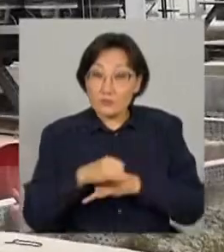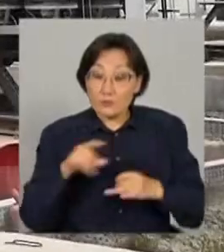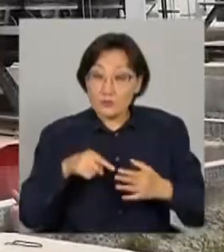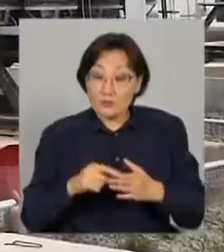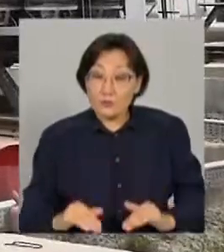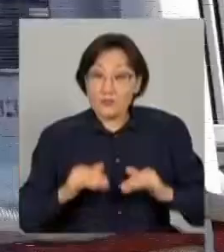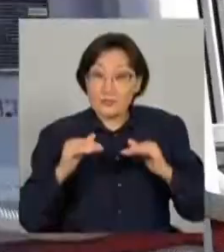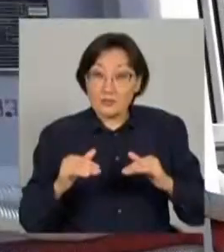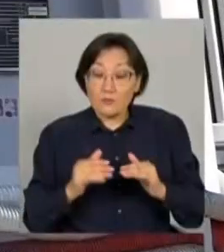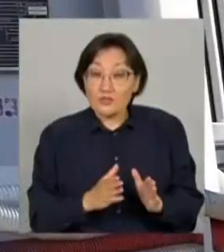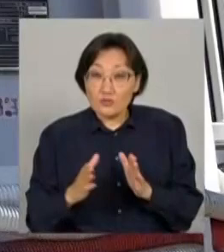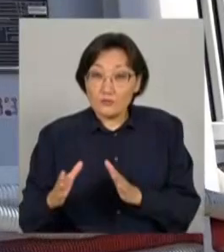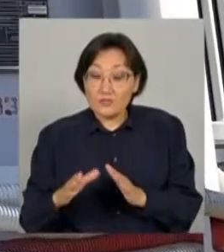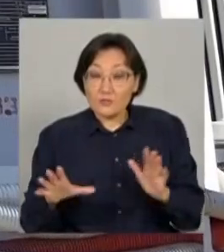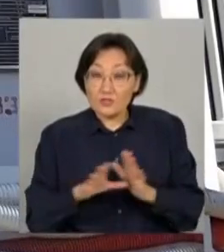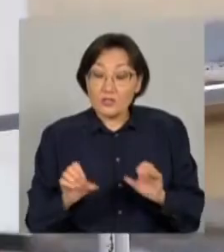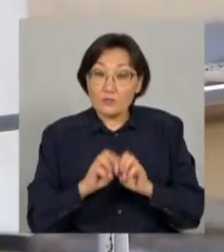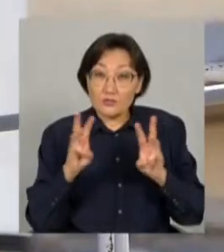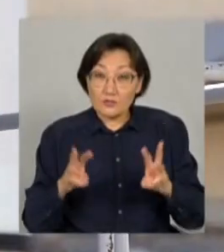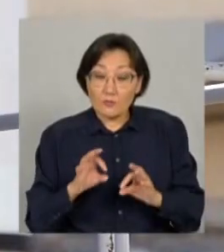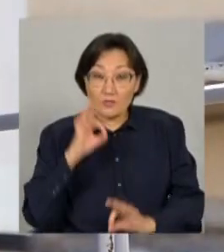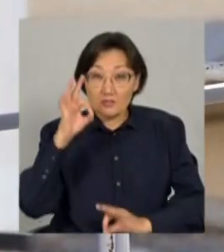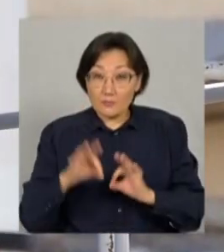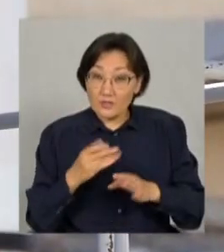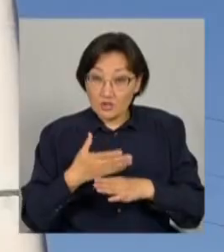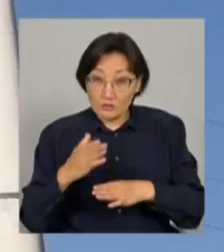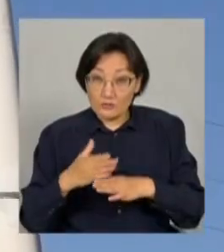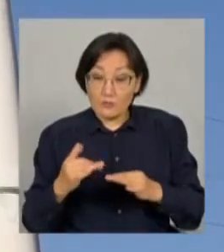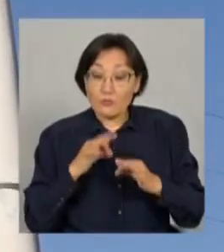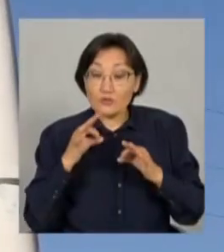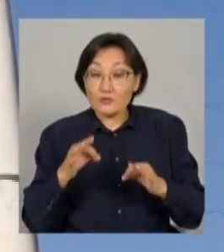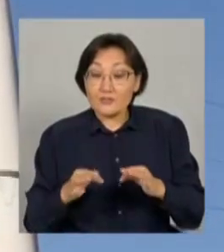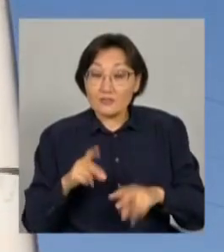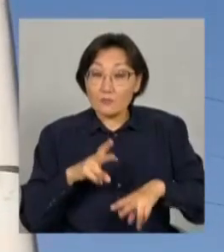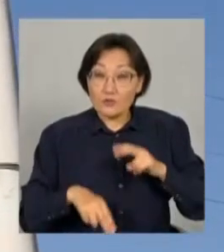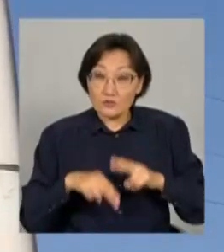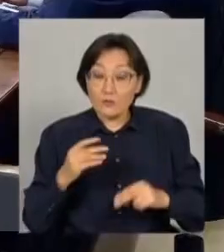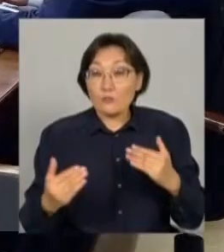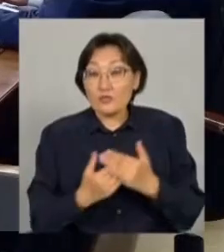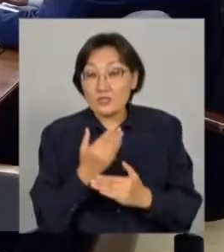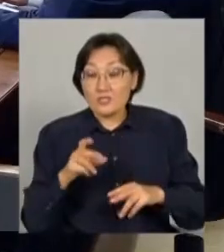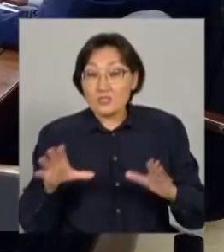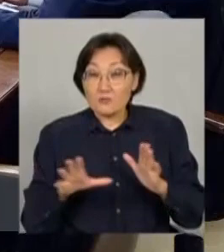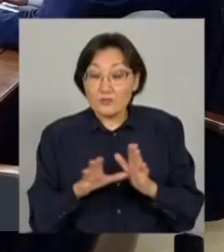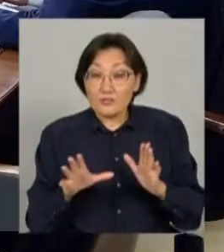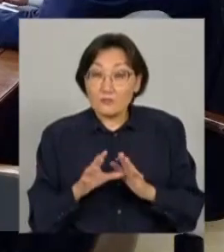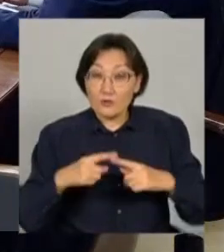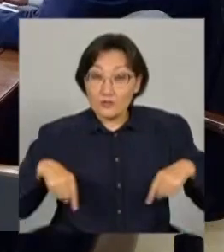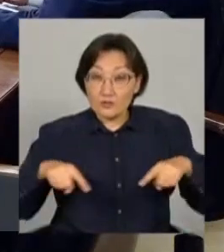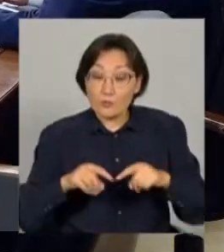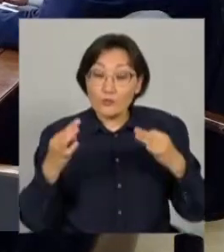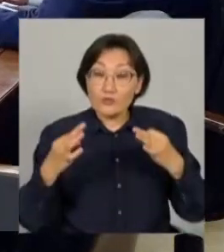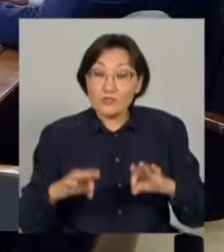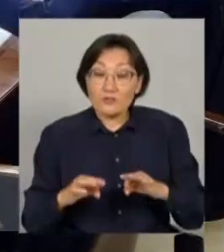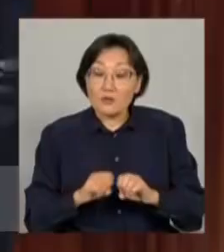вопросы повышения стабильности электроснабжения западного региона. Отмечается, что строительство новых электросетевых объектов